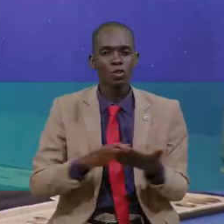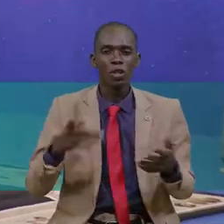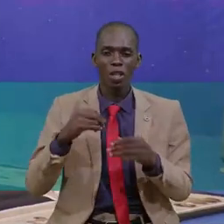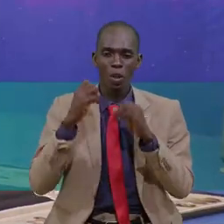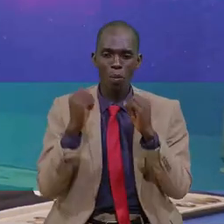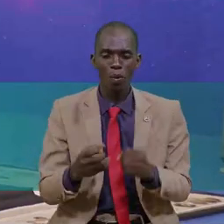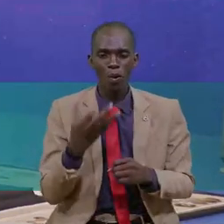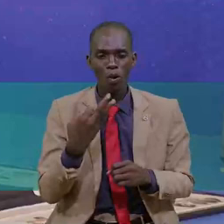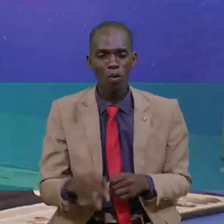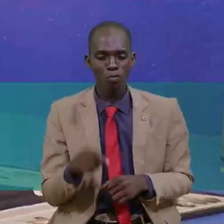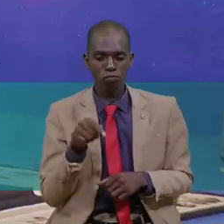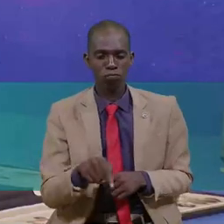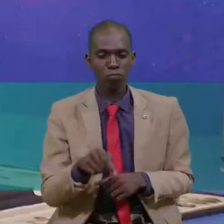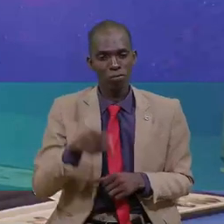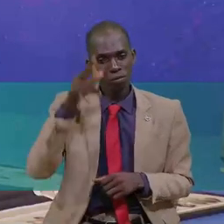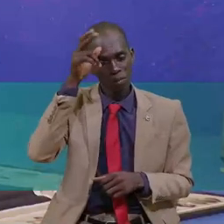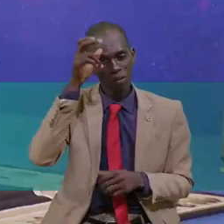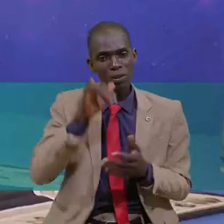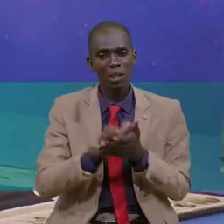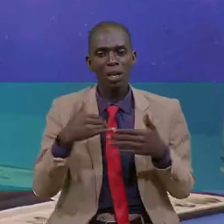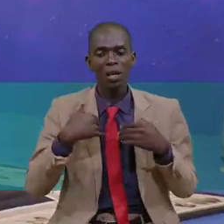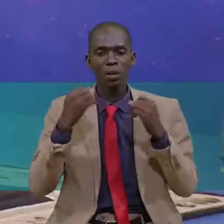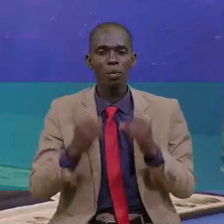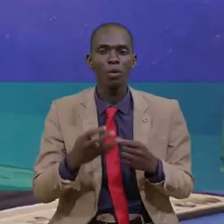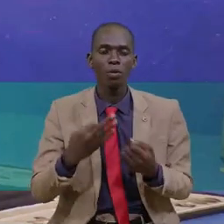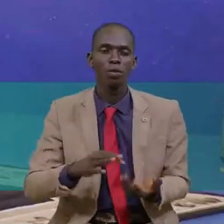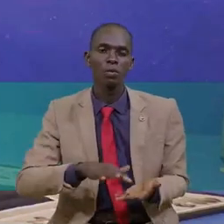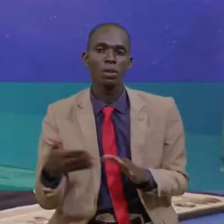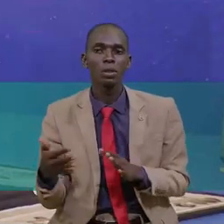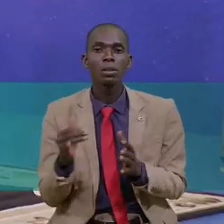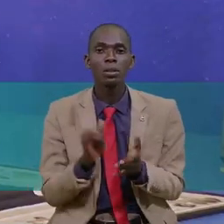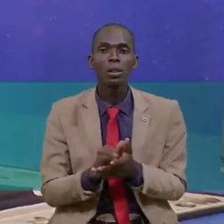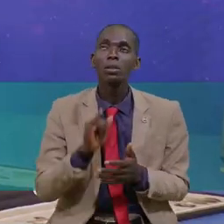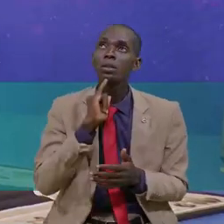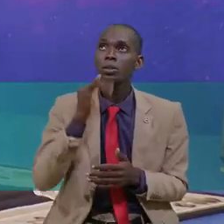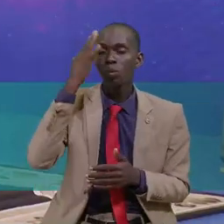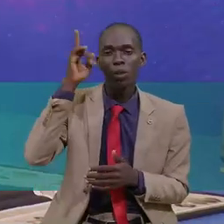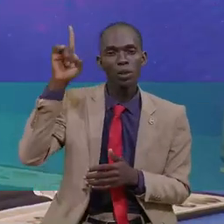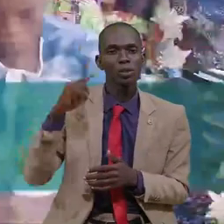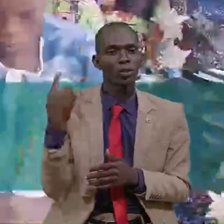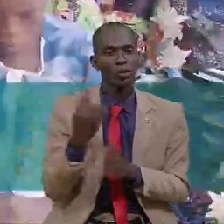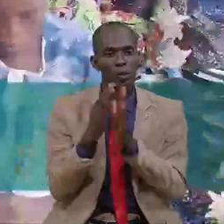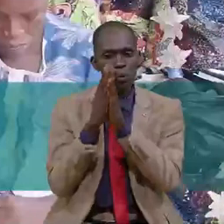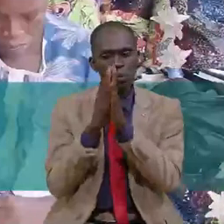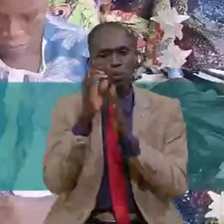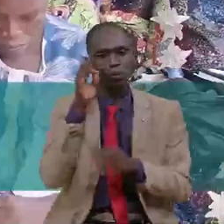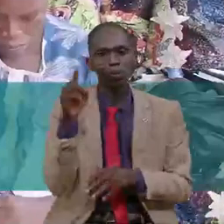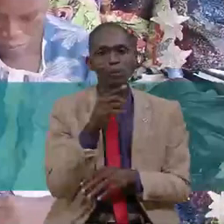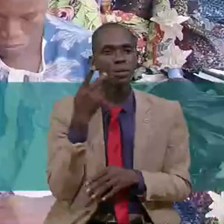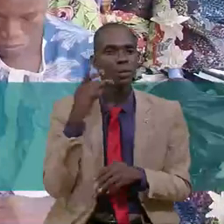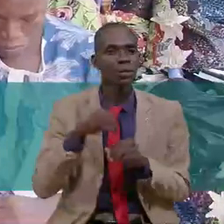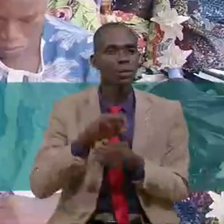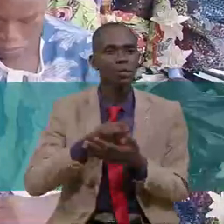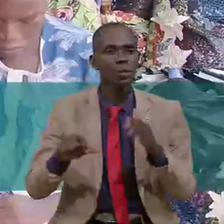la puissance de celui qui avait le pouvoir de la mort, le diable. Cela est disponible pour toi. Verset 15.